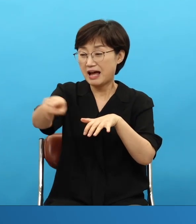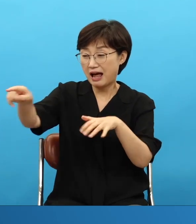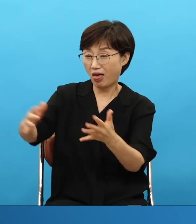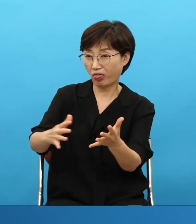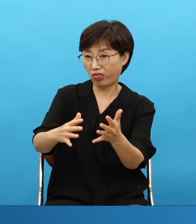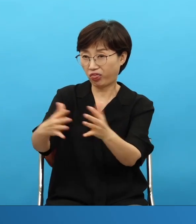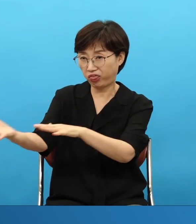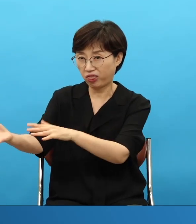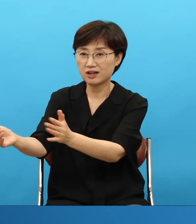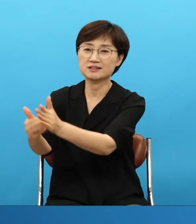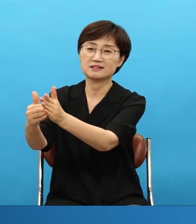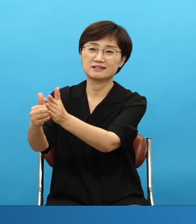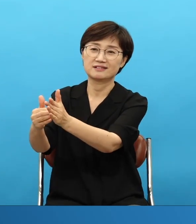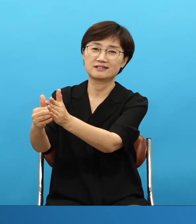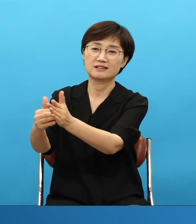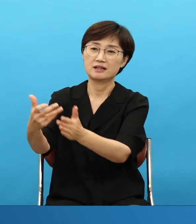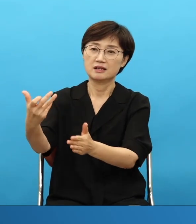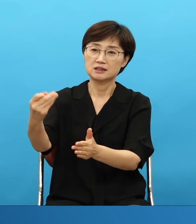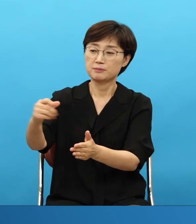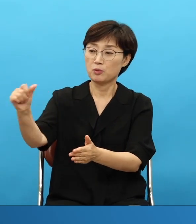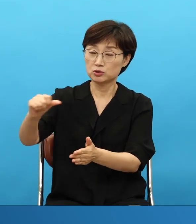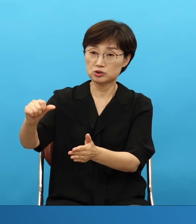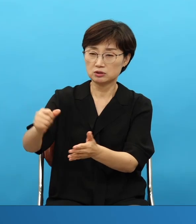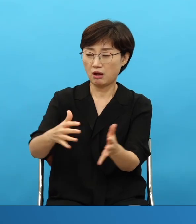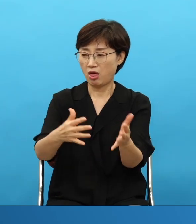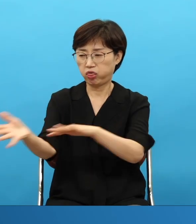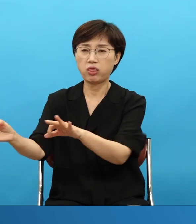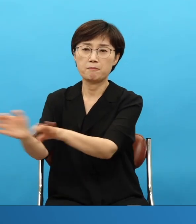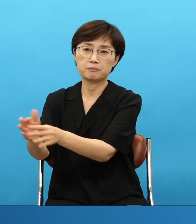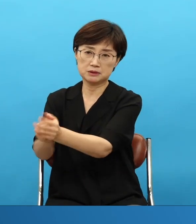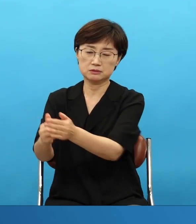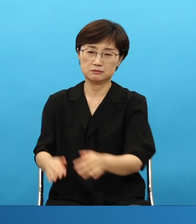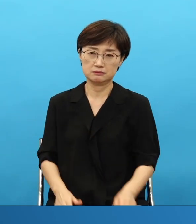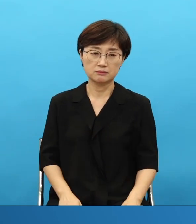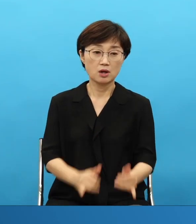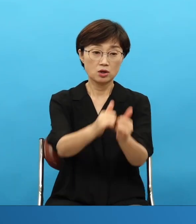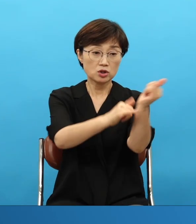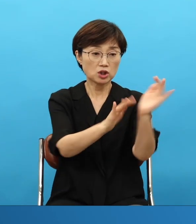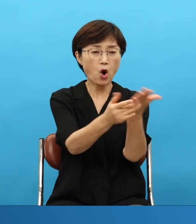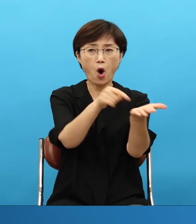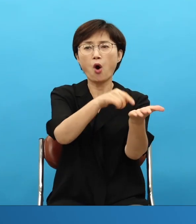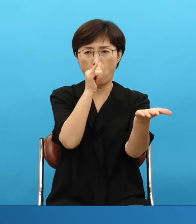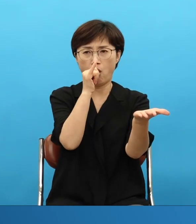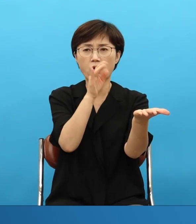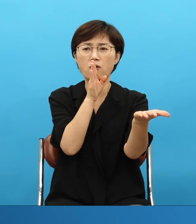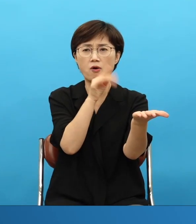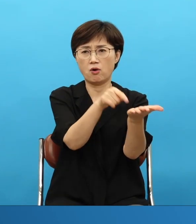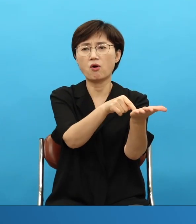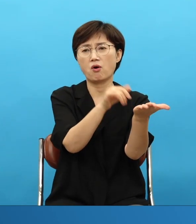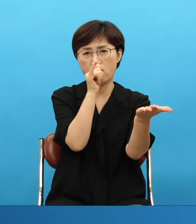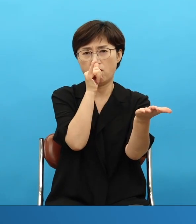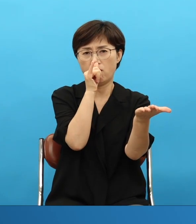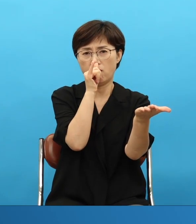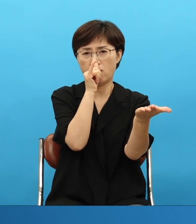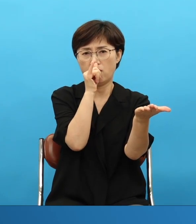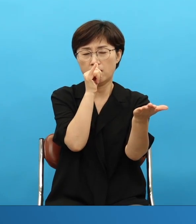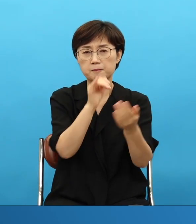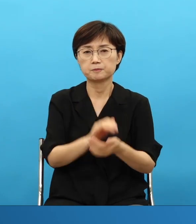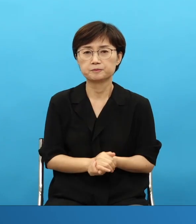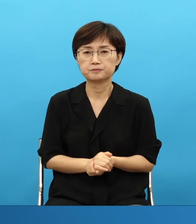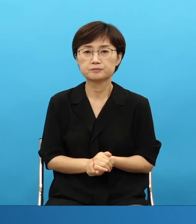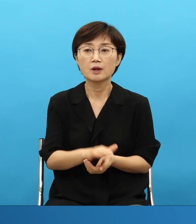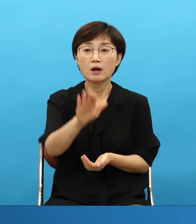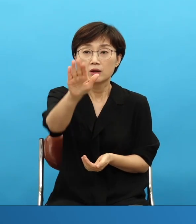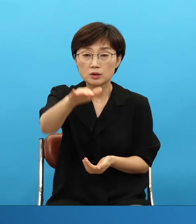5천 다 불러가 버린 거예요. And the history records it's the 185,000 Assyrian soldiers disappeared. 여러분 이